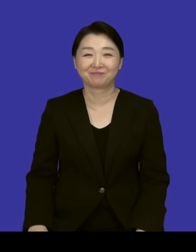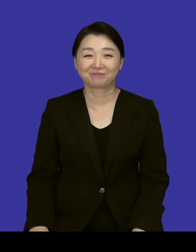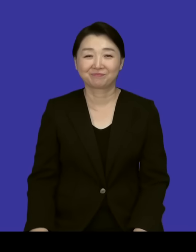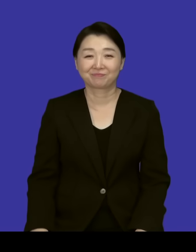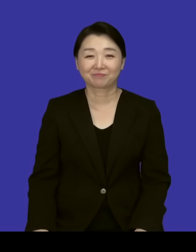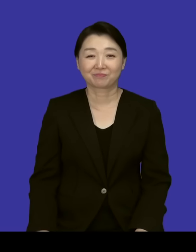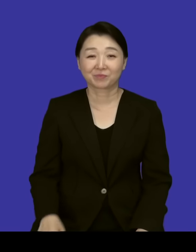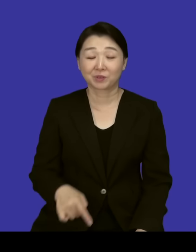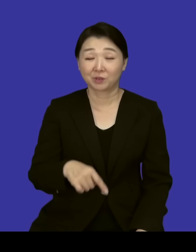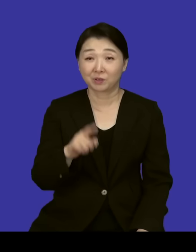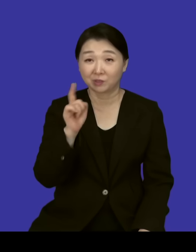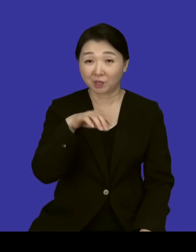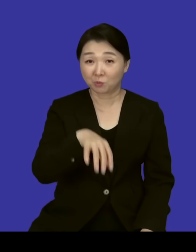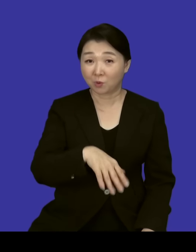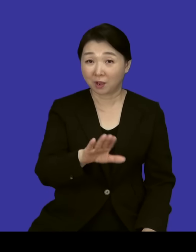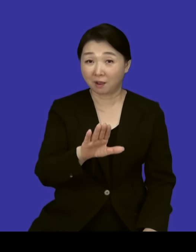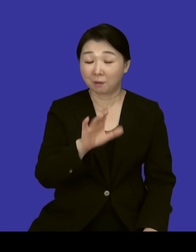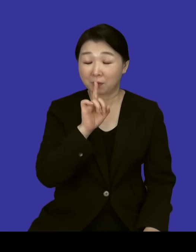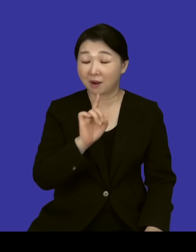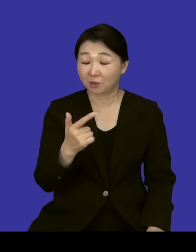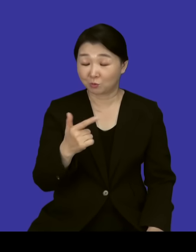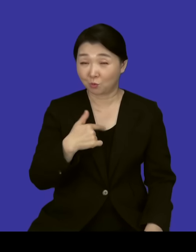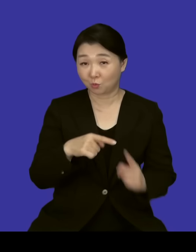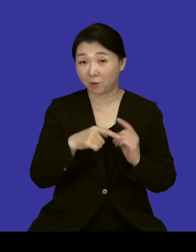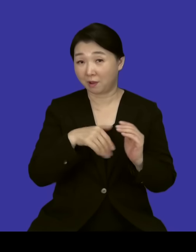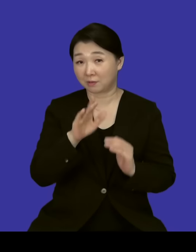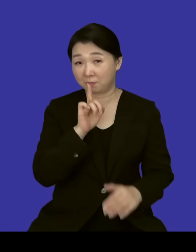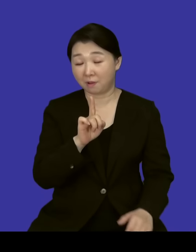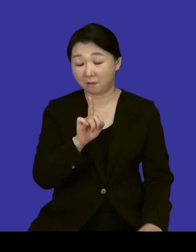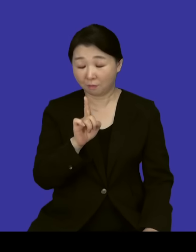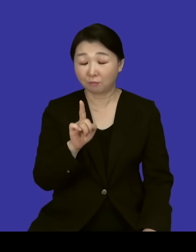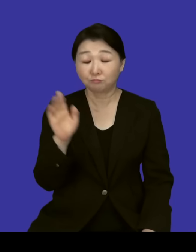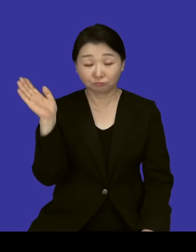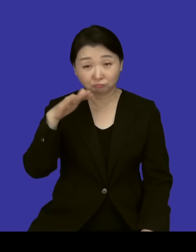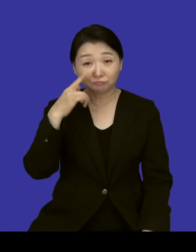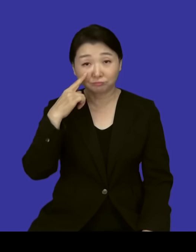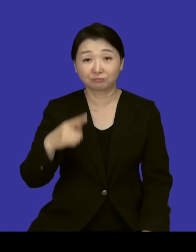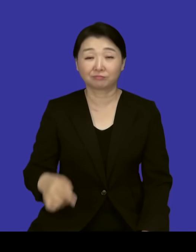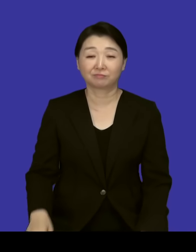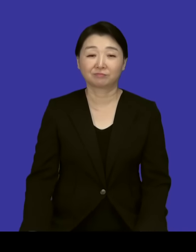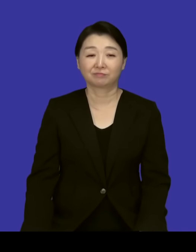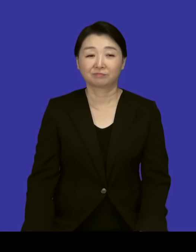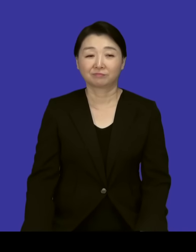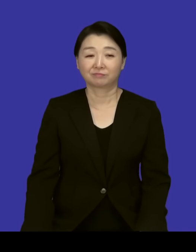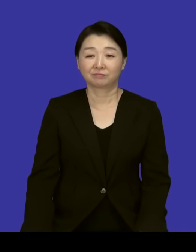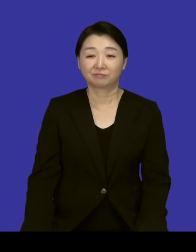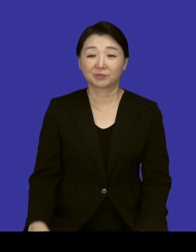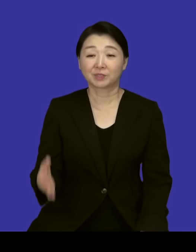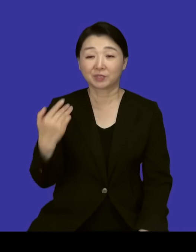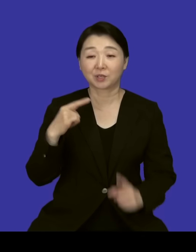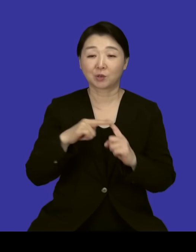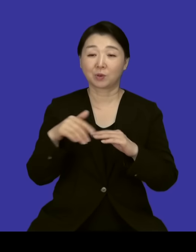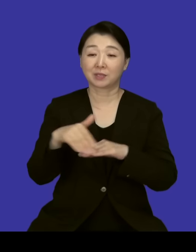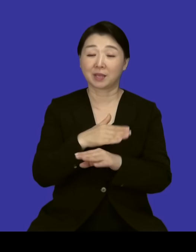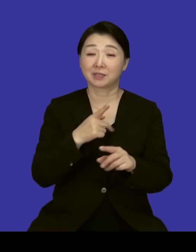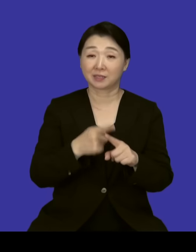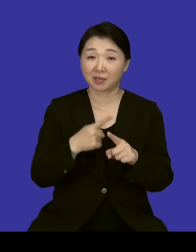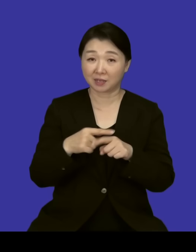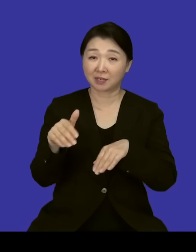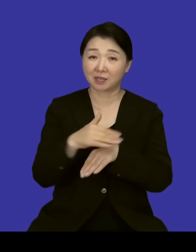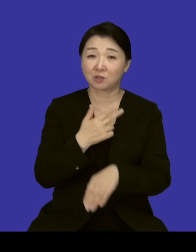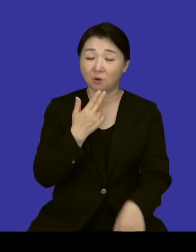그래서 뭐 나쁜 데 가자는 것도 아니고 예, 예. 교회 가자는데 네네. 그럼 가자 해가지고 그 전에 교회를 또 다니다가 안